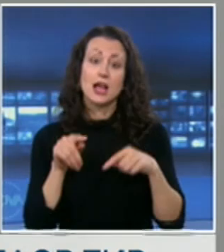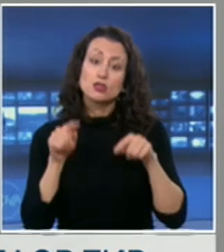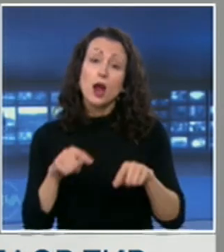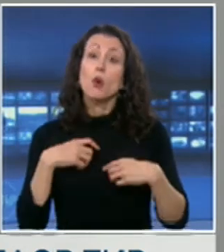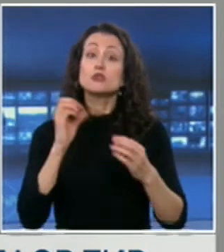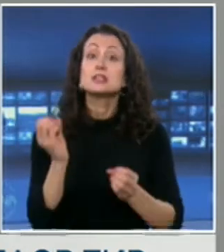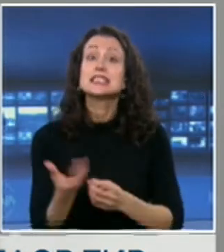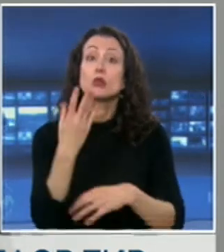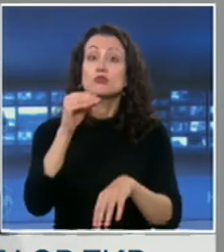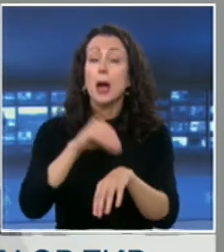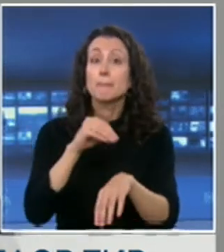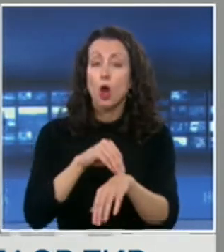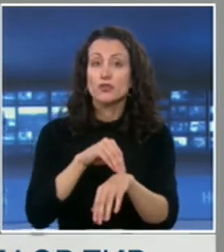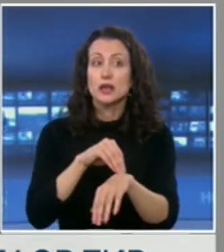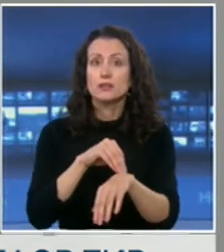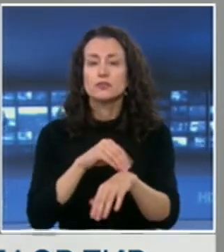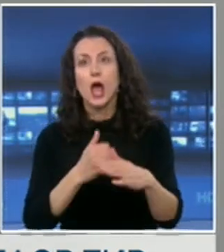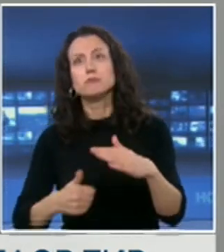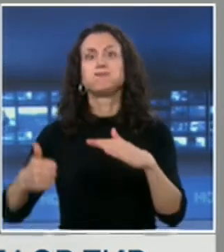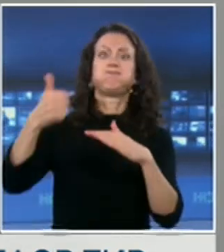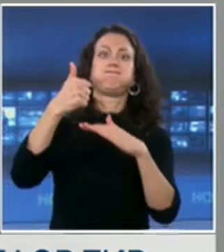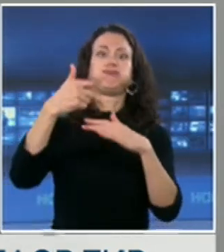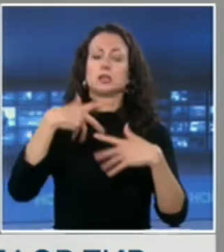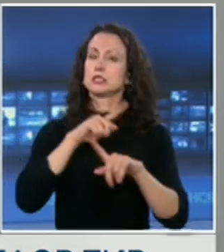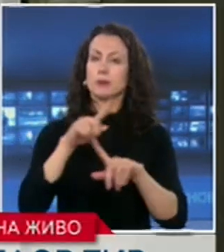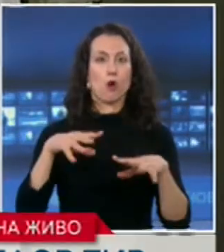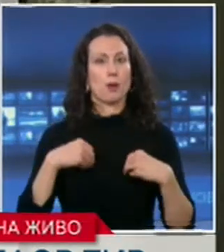Пловдив, е върхът на айсберга.